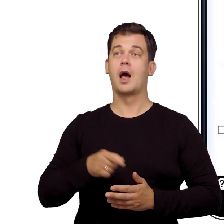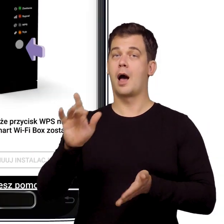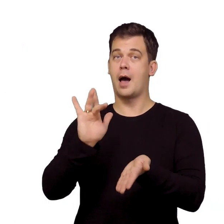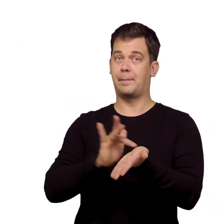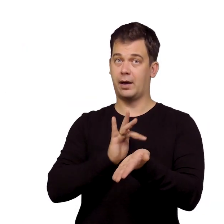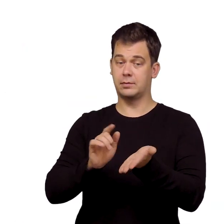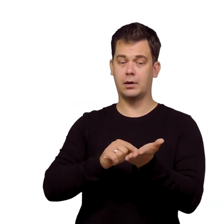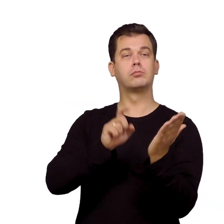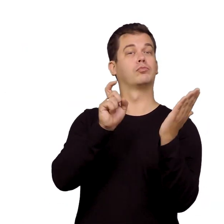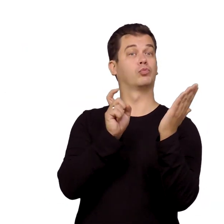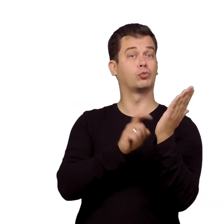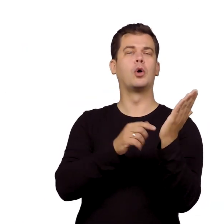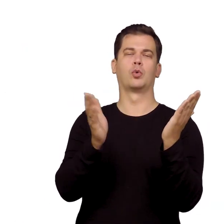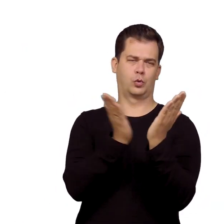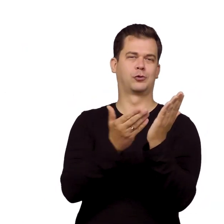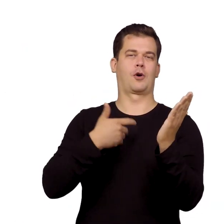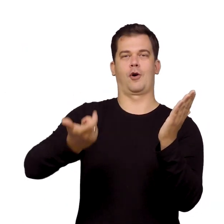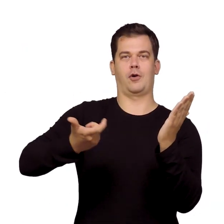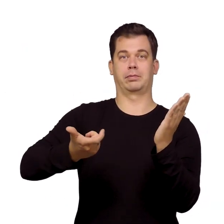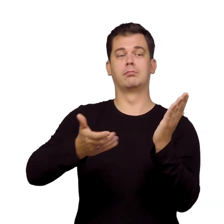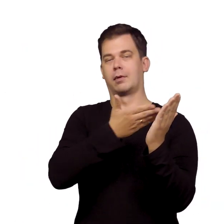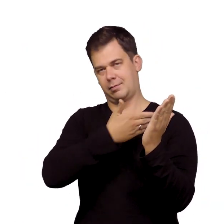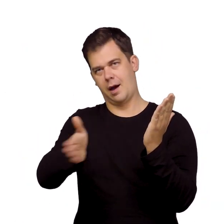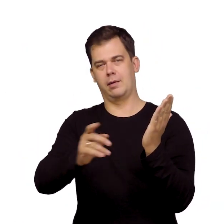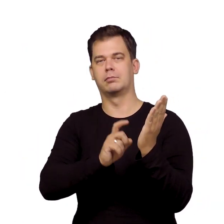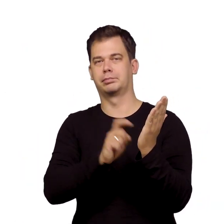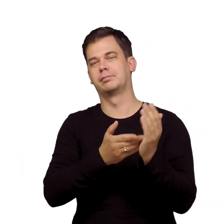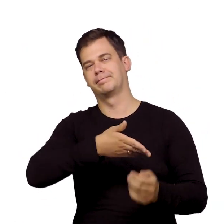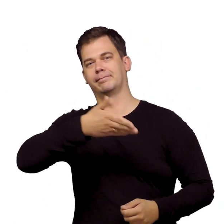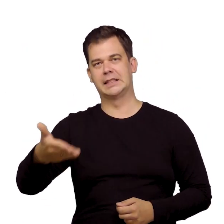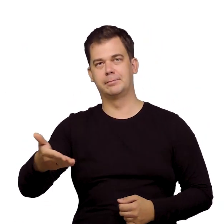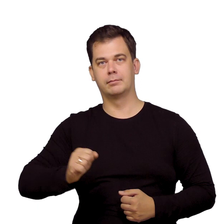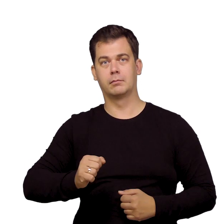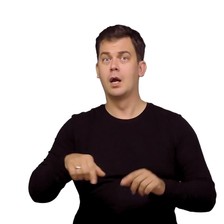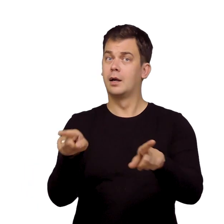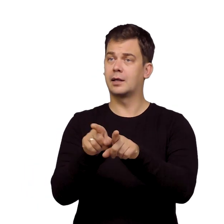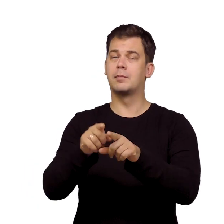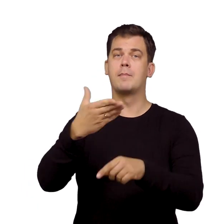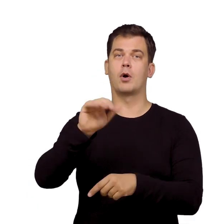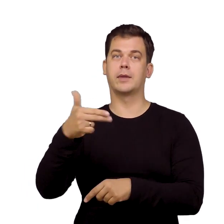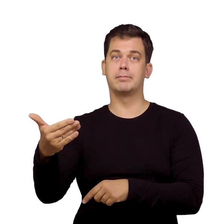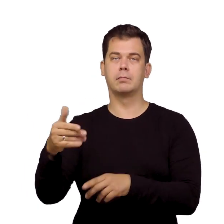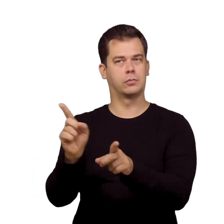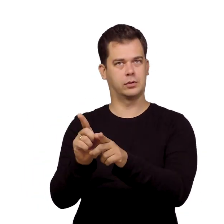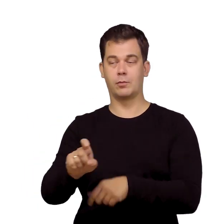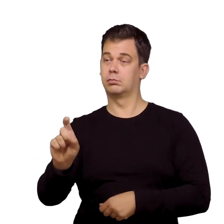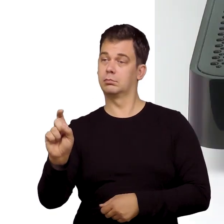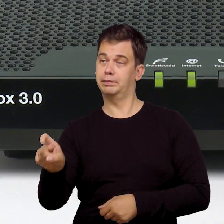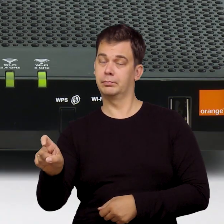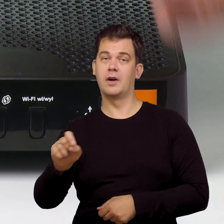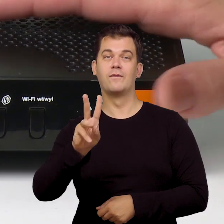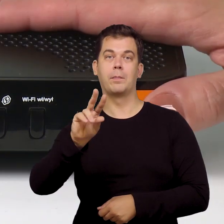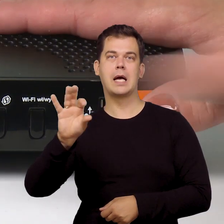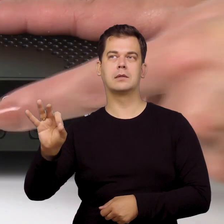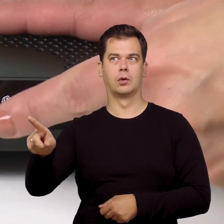a w aplikacji zaznacz, że to zrobiłeś i kliknij Kontynuuj instalację. To samo zrób na modemie i poczekaj chwilę,